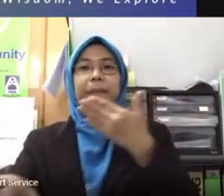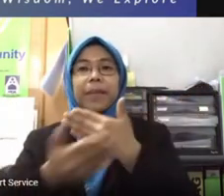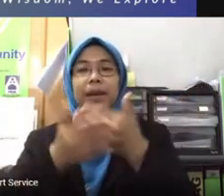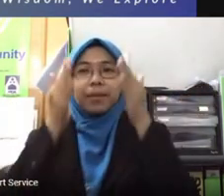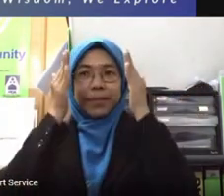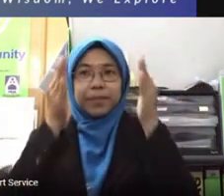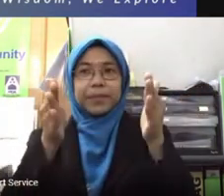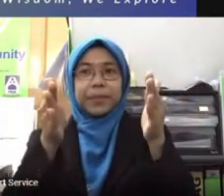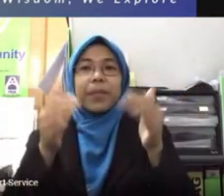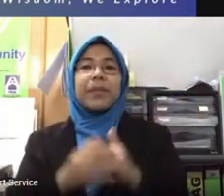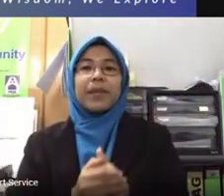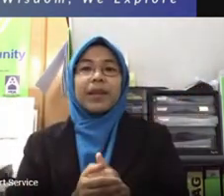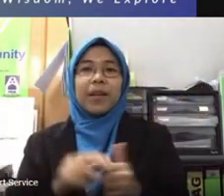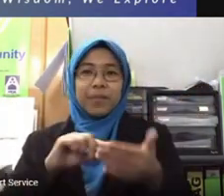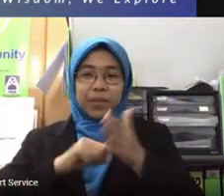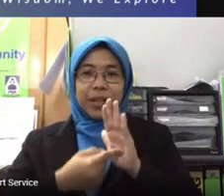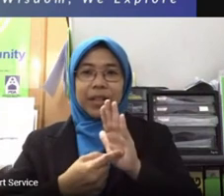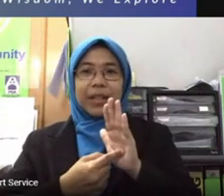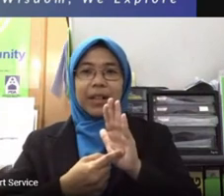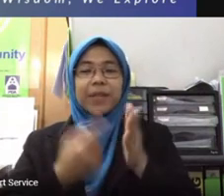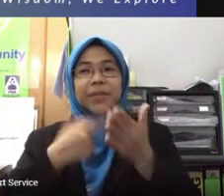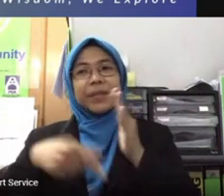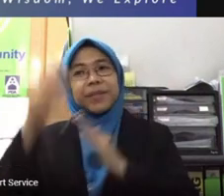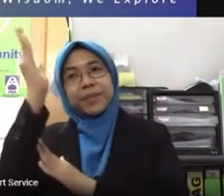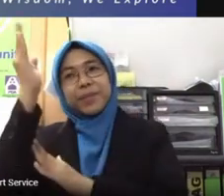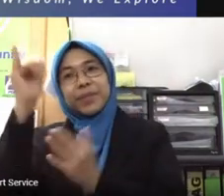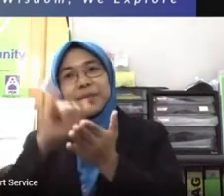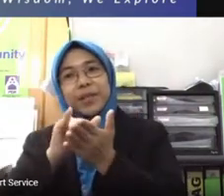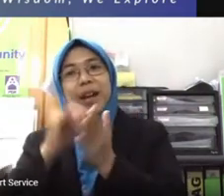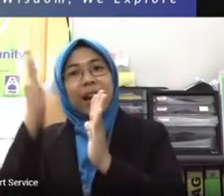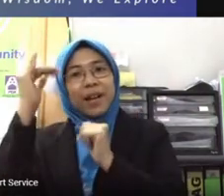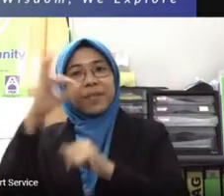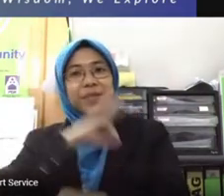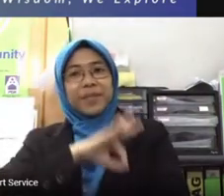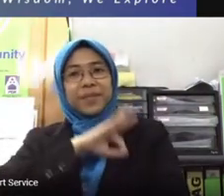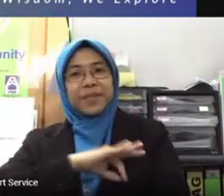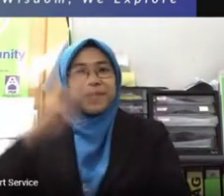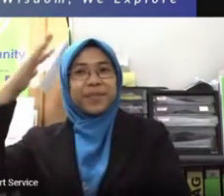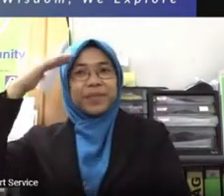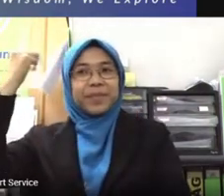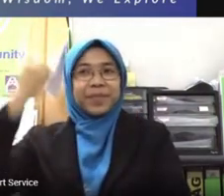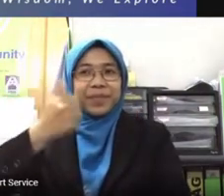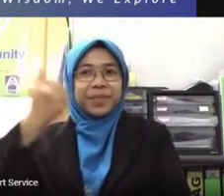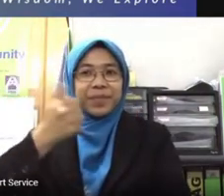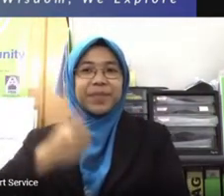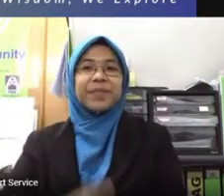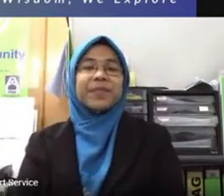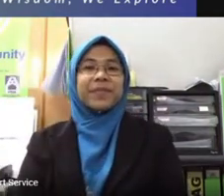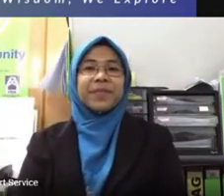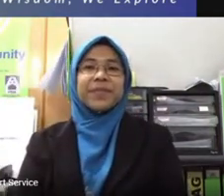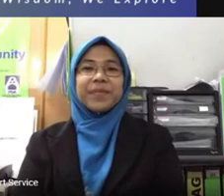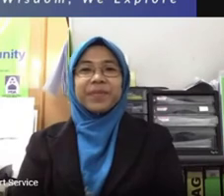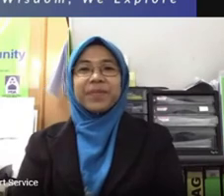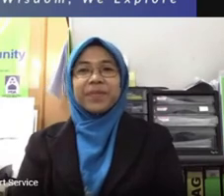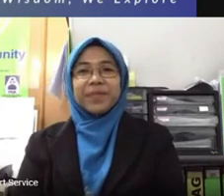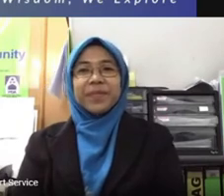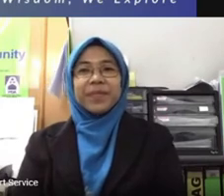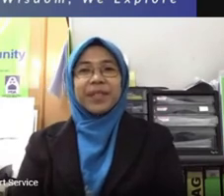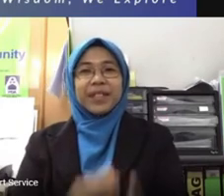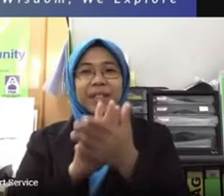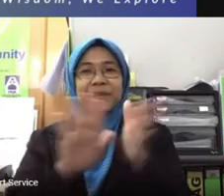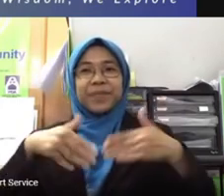tengah. Dan kita mulakan pembentangan kita. Semoga bermanfaat. Assalamualaikum warahmatullahi wabarakatuh. Dan